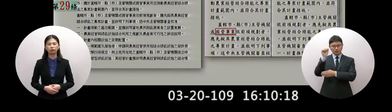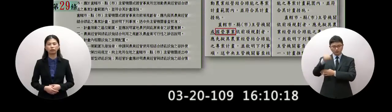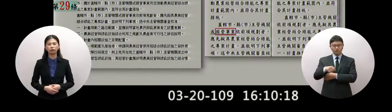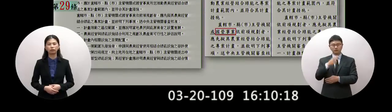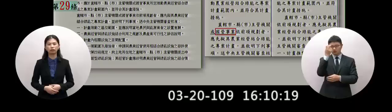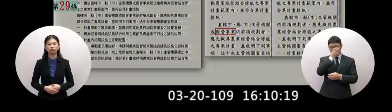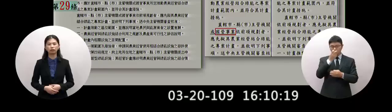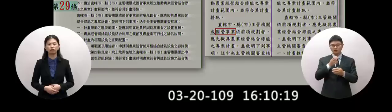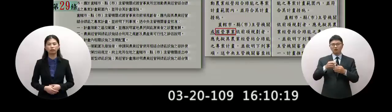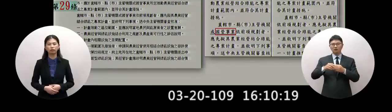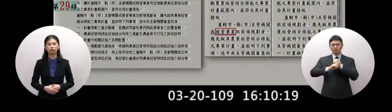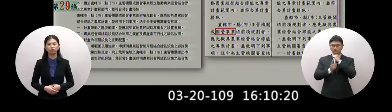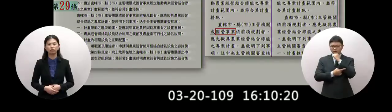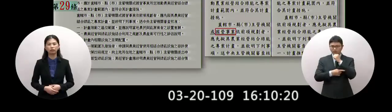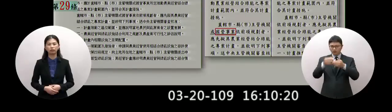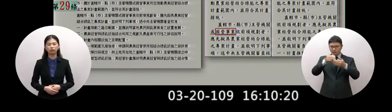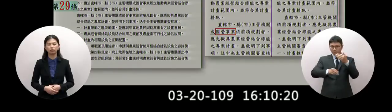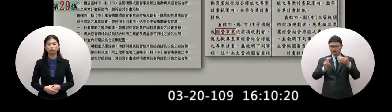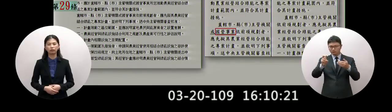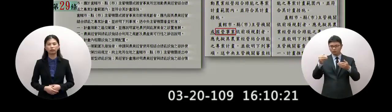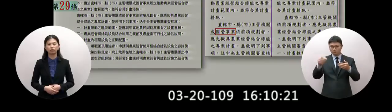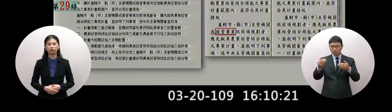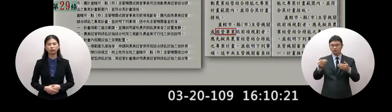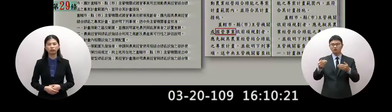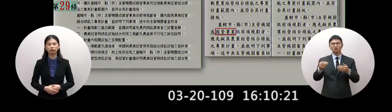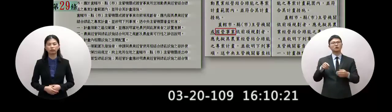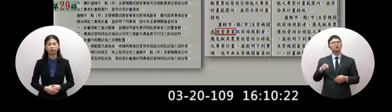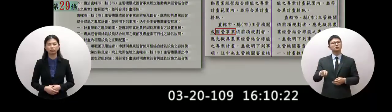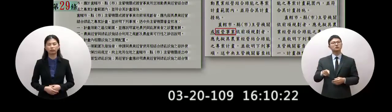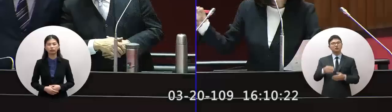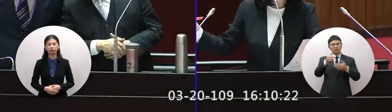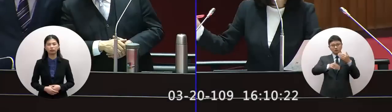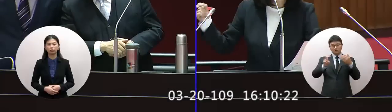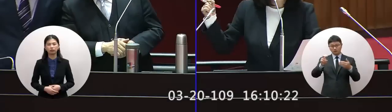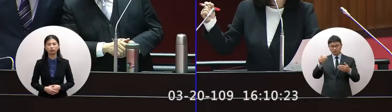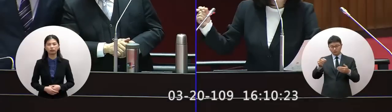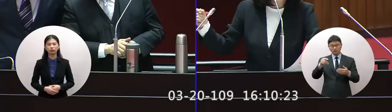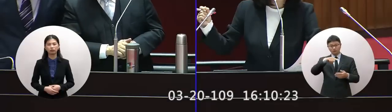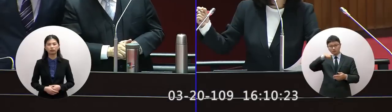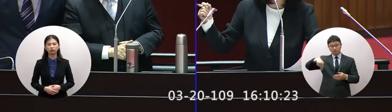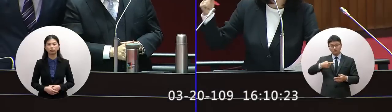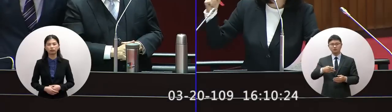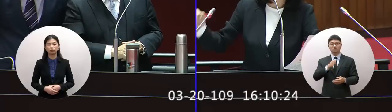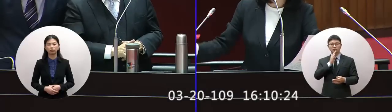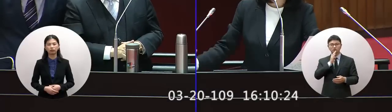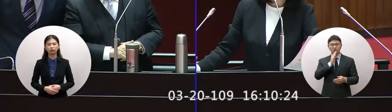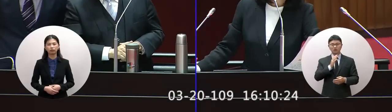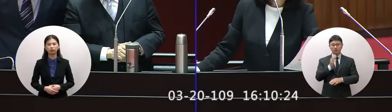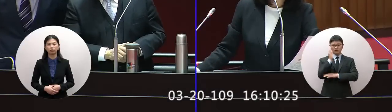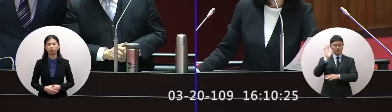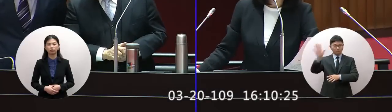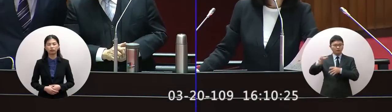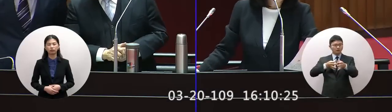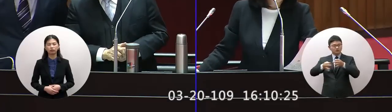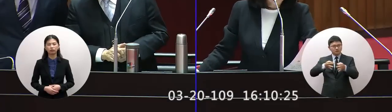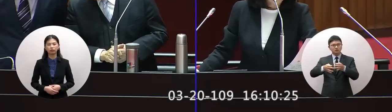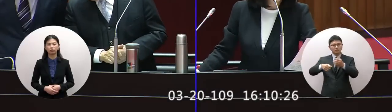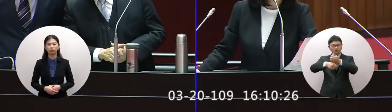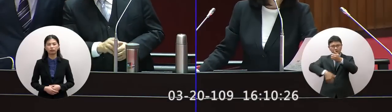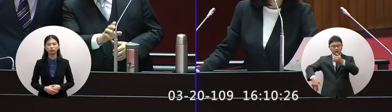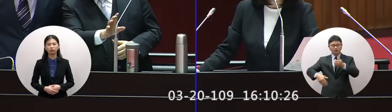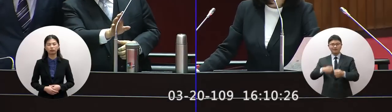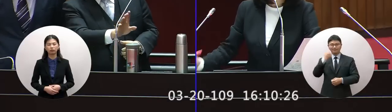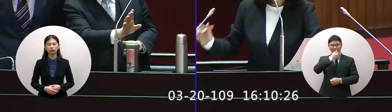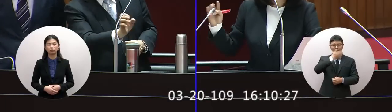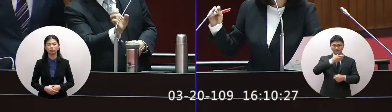查办法的第29条，而这29条呢，它纳入了国营事业，它可以让